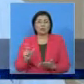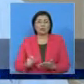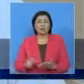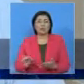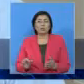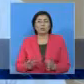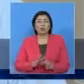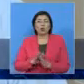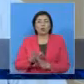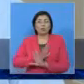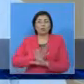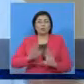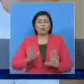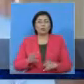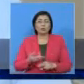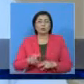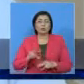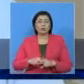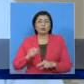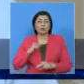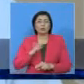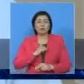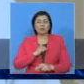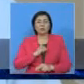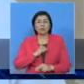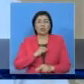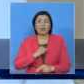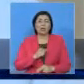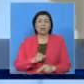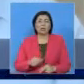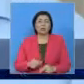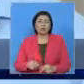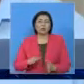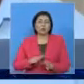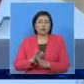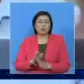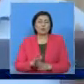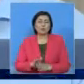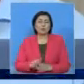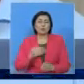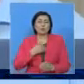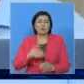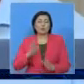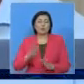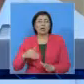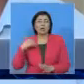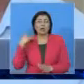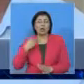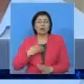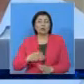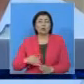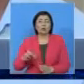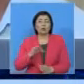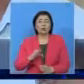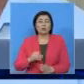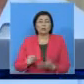көп орындап жүрген жоқ. Сондықтан сол өздерінің репертуарына енсін деген ойменен бірінші кезеңде тек қана Ақтөбе өңірінің ақындарының